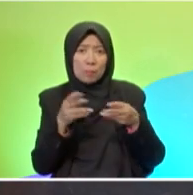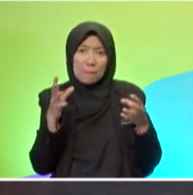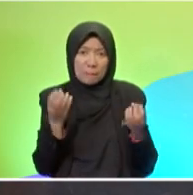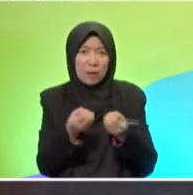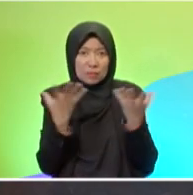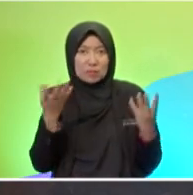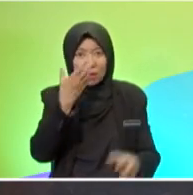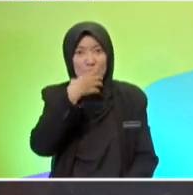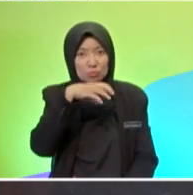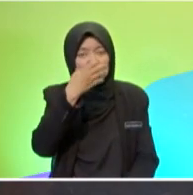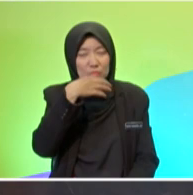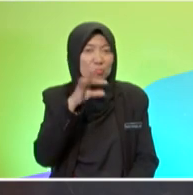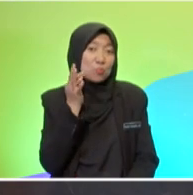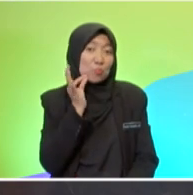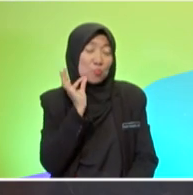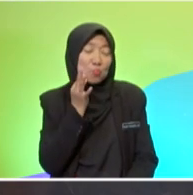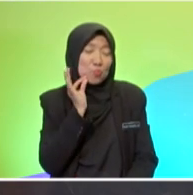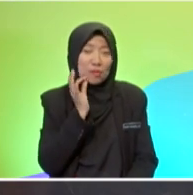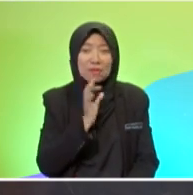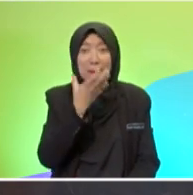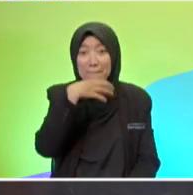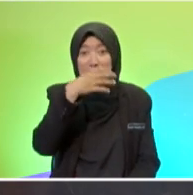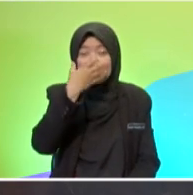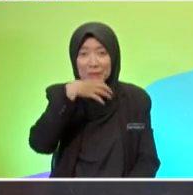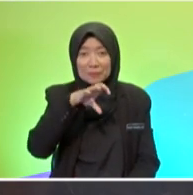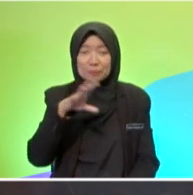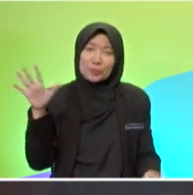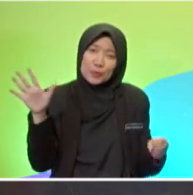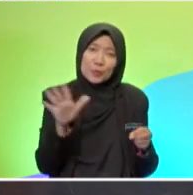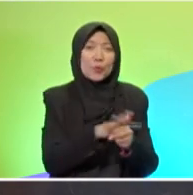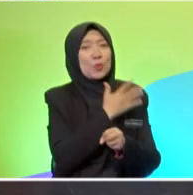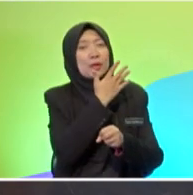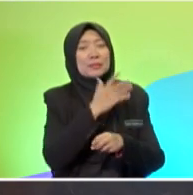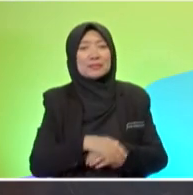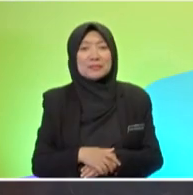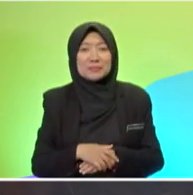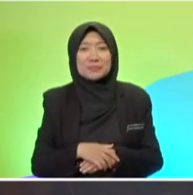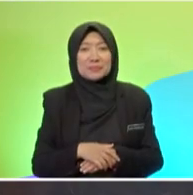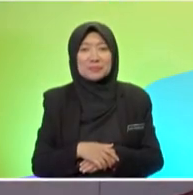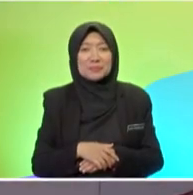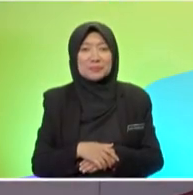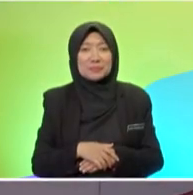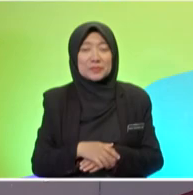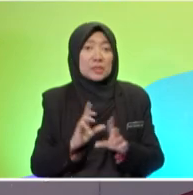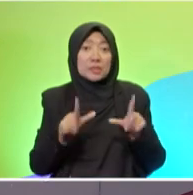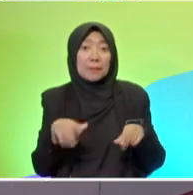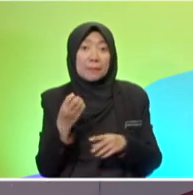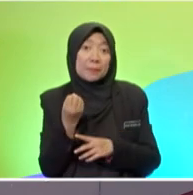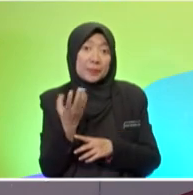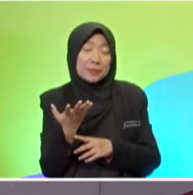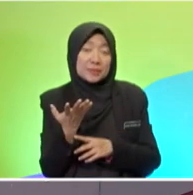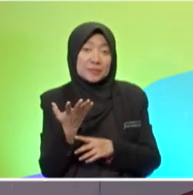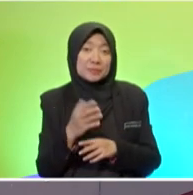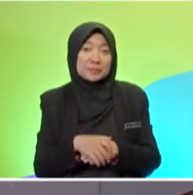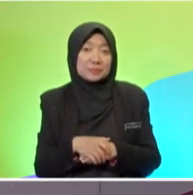buah. Cikgu nak bagi habislah, penuhkan. Habiskan cikgu. Boleh tak cik kakak Mira ambil semua buah